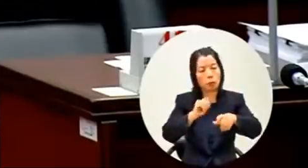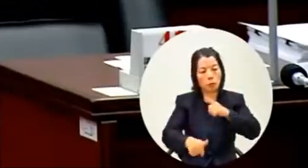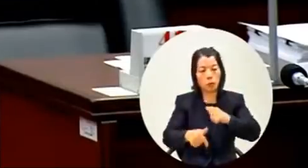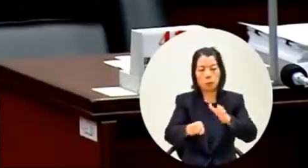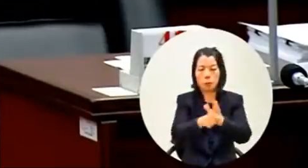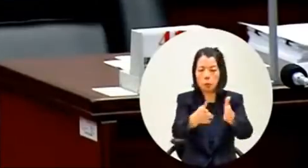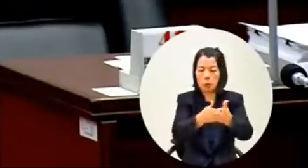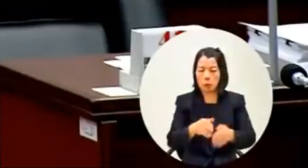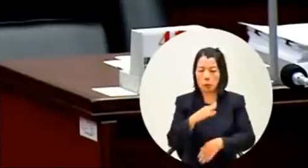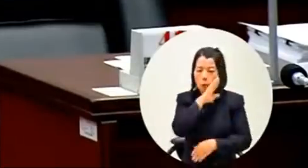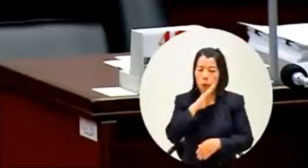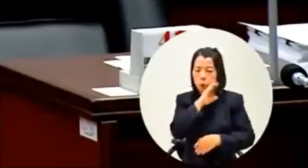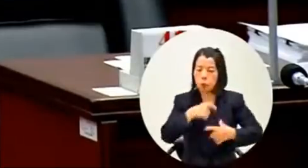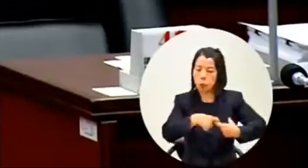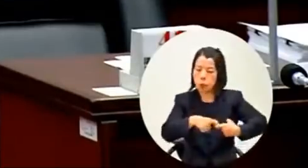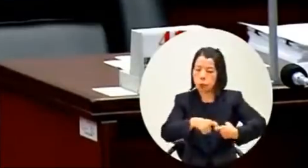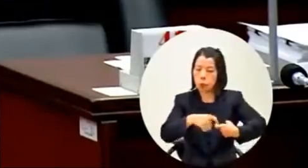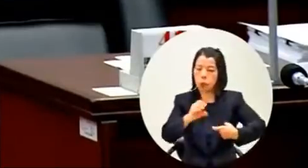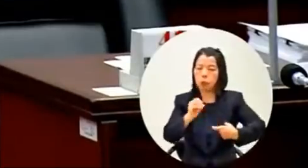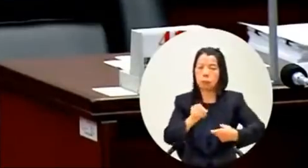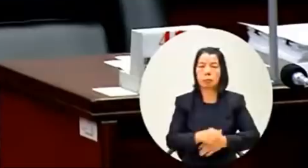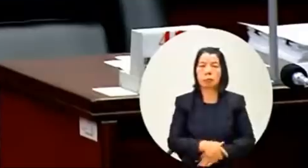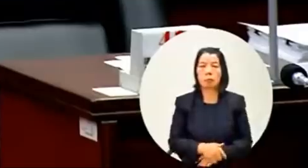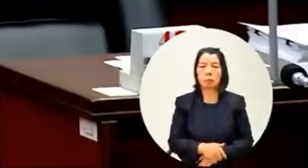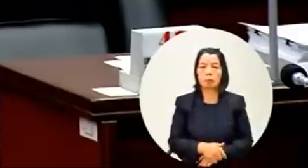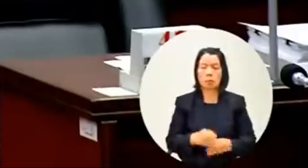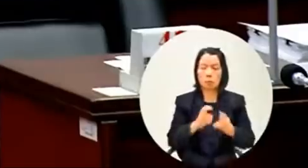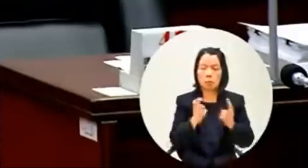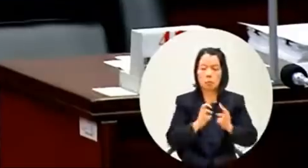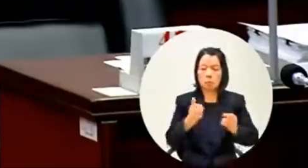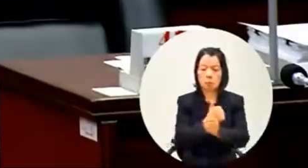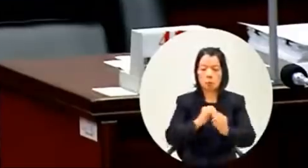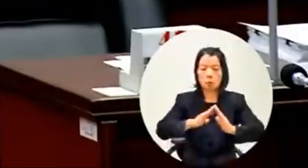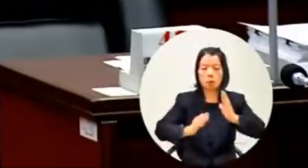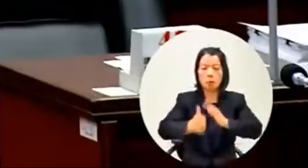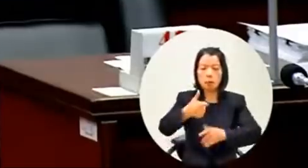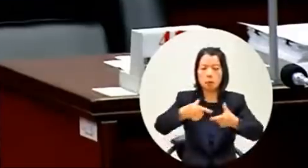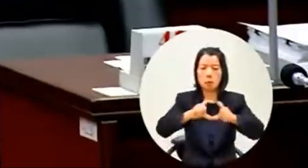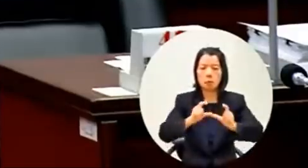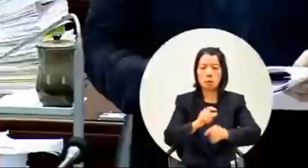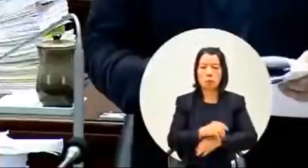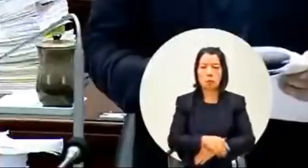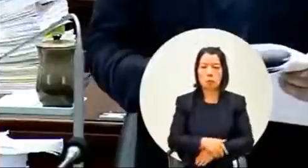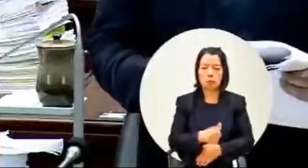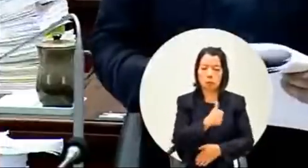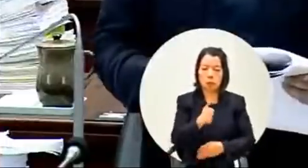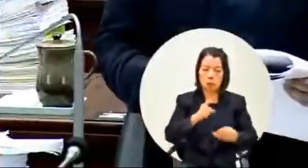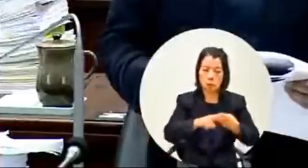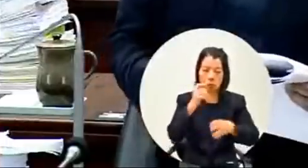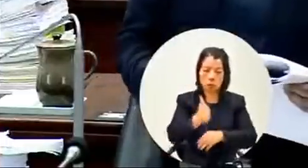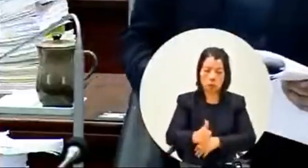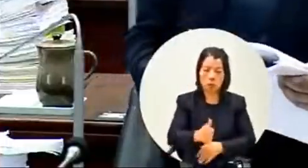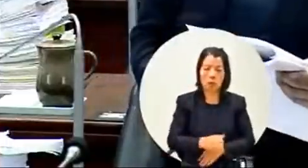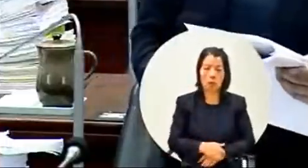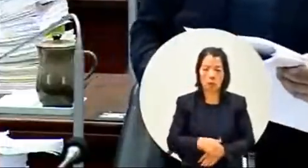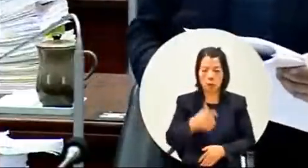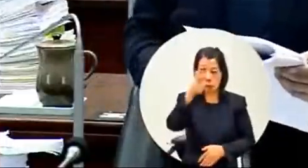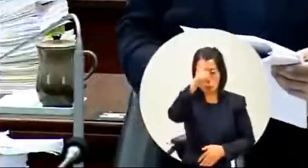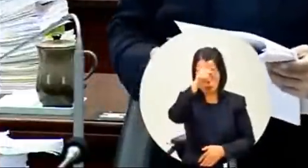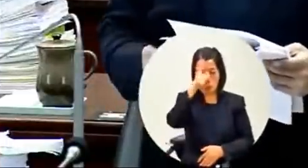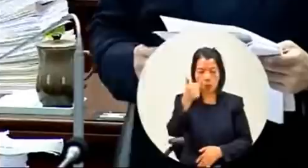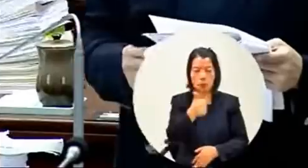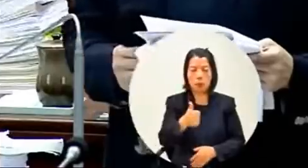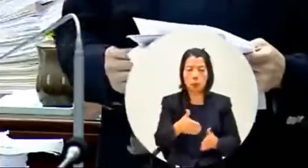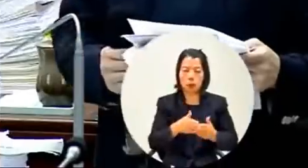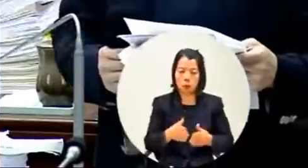疑？请杨市长你简单回答。 请杨代理市长答复。 好，谢谢主席，谢谢少廷议员。那因为根